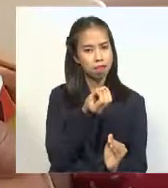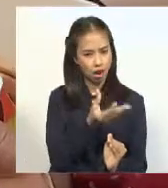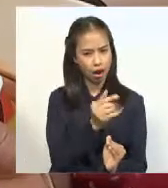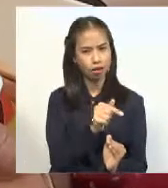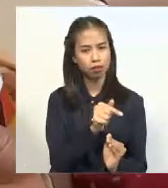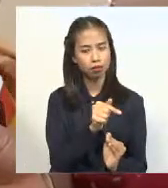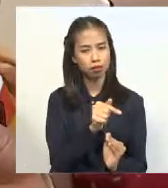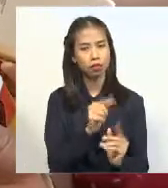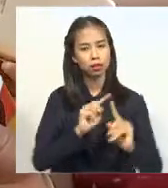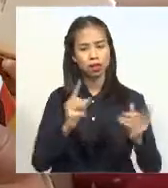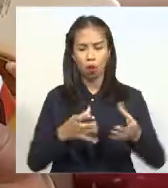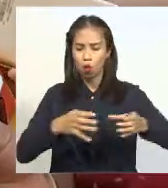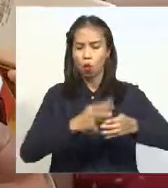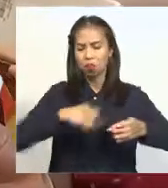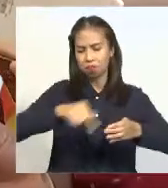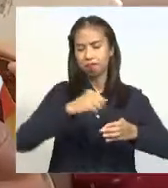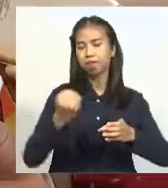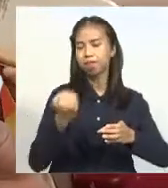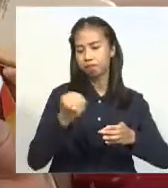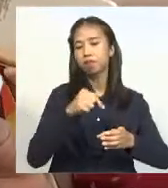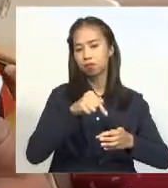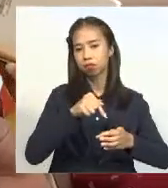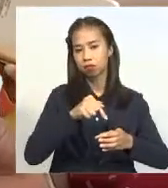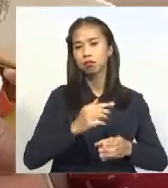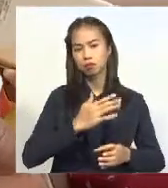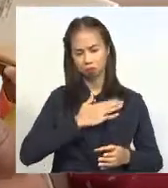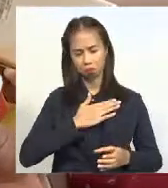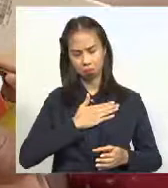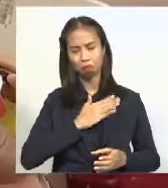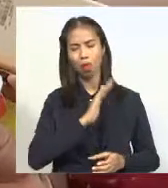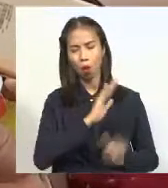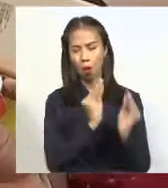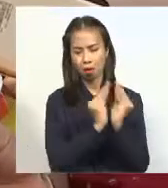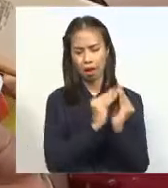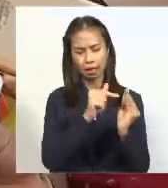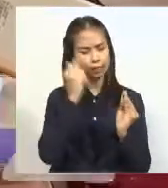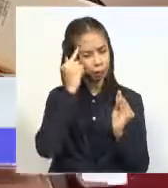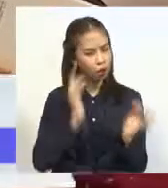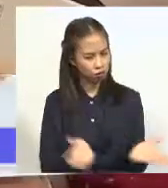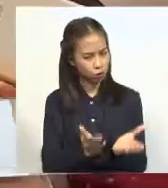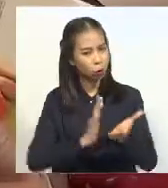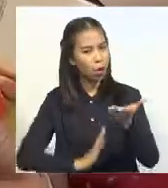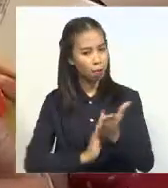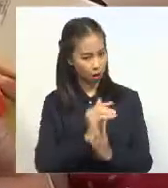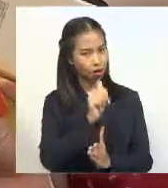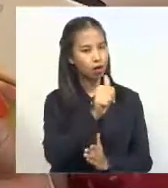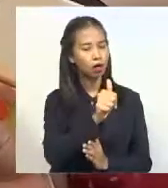แต่ว่าเรามีความเป็นปึกแผ่นนะครับก็มั่นใจในเสียงของรัฐบาลที่จะสนับสนุนให้ผ่านไปนะครับ